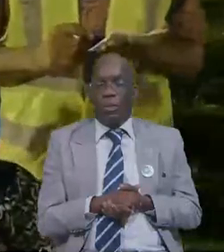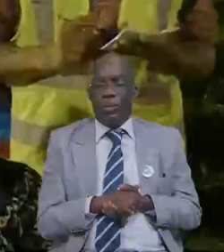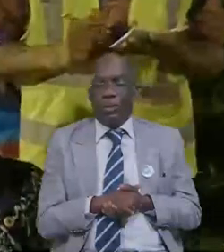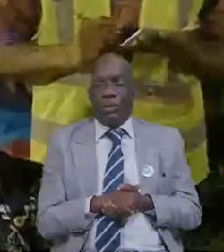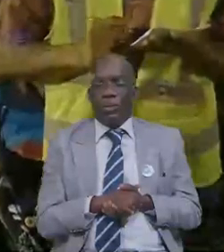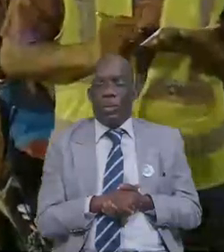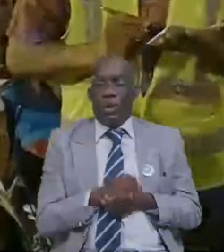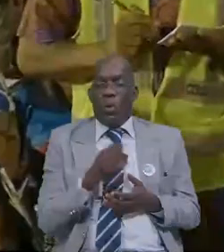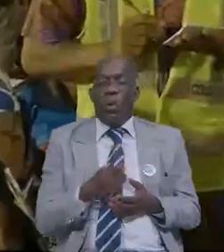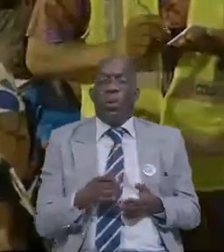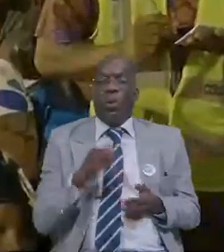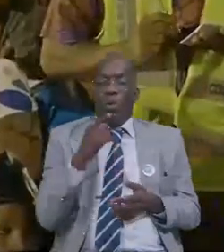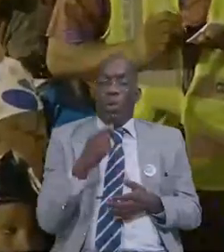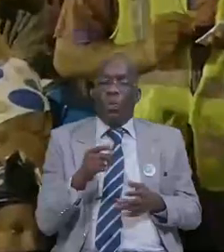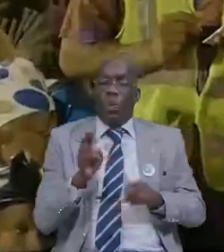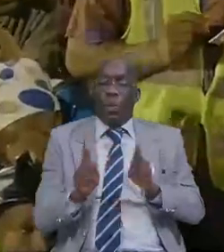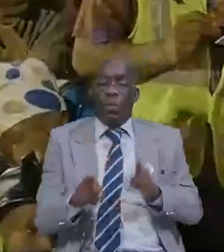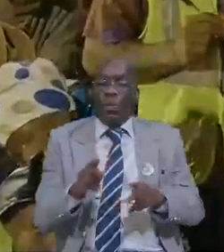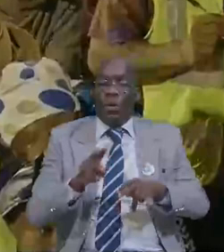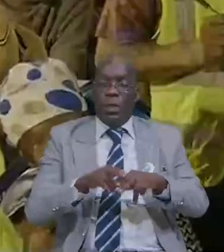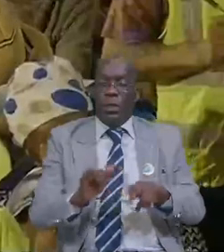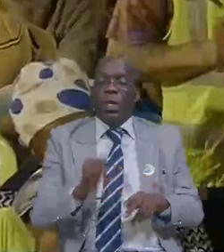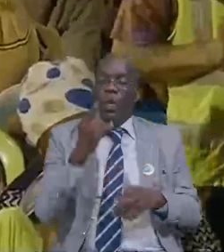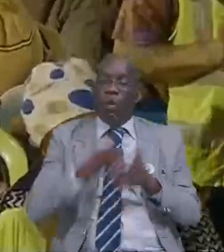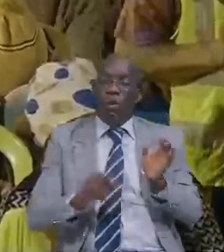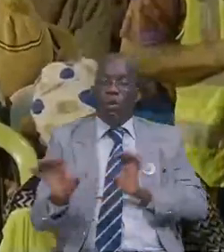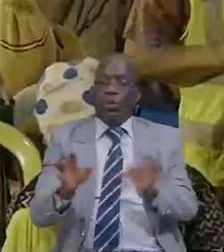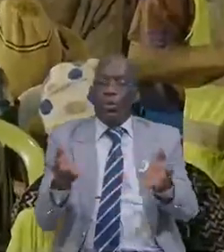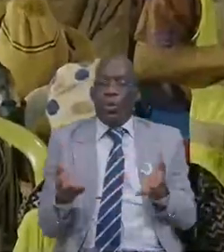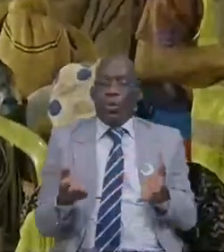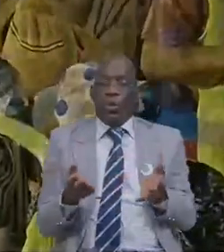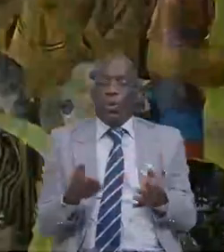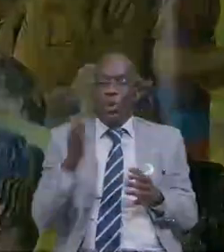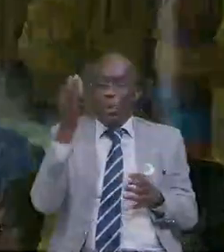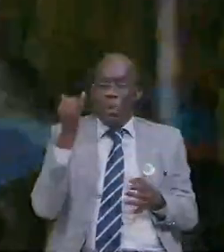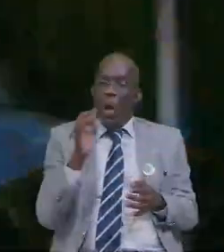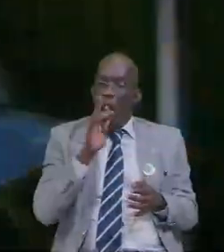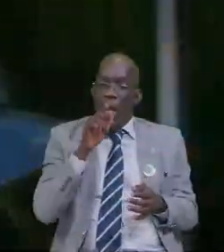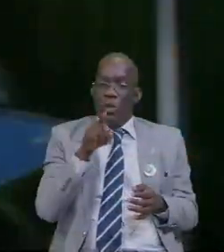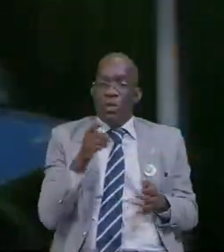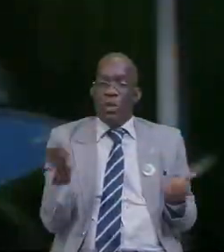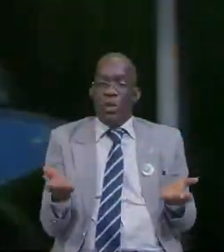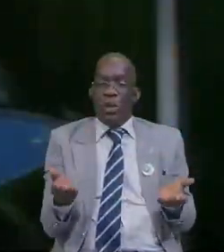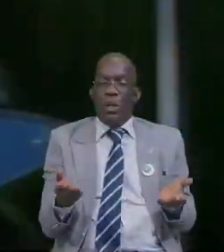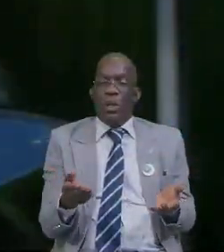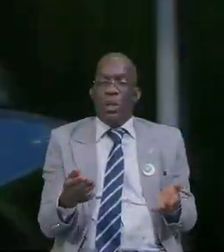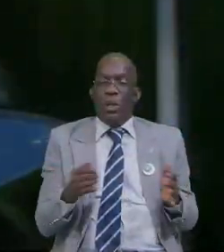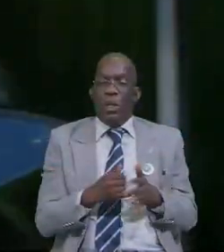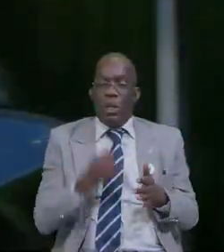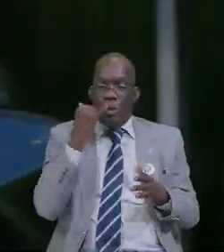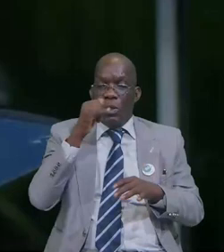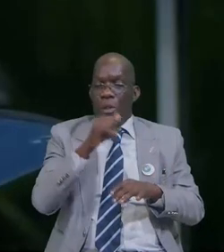Maintenant vous qui êtes assis, soyez sûr que vous êtes sauvés. Et si vous êtes vraiment sauvé, soyez dans l'esprit de prière. Pourquoi vous êtes là? Qu'est-ce que vous voulez ce